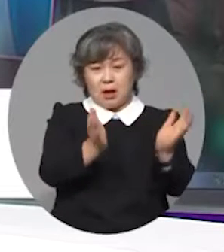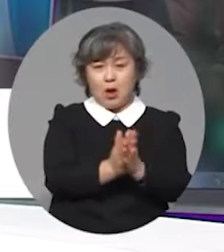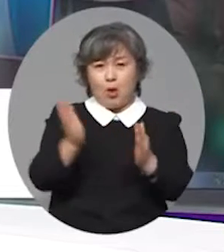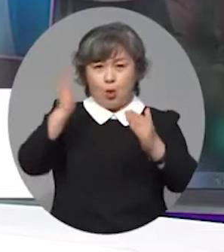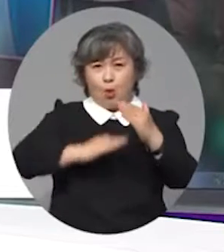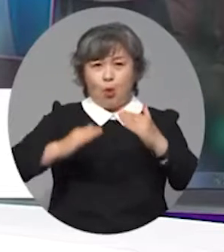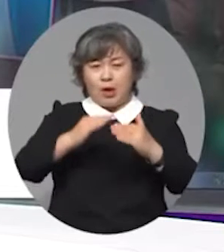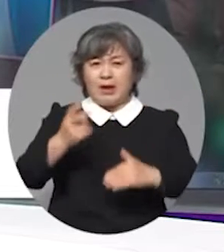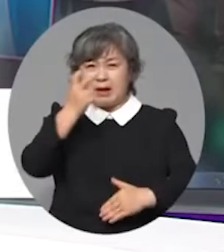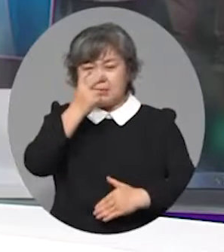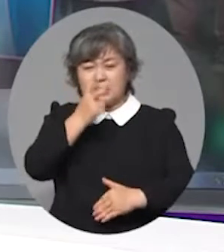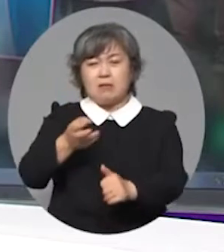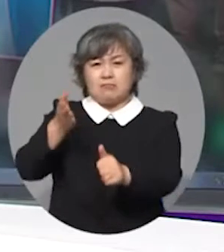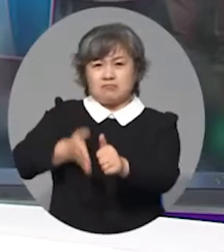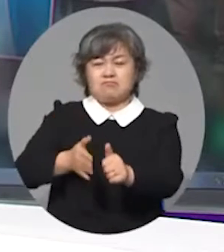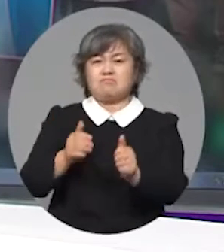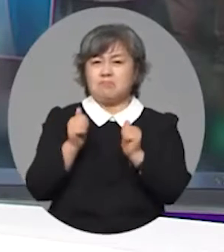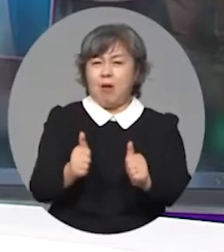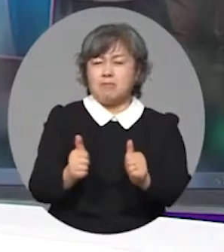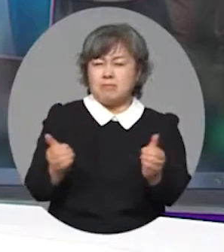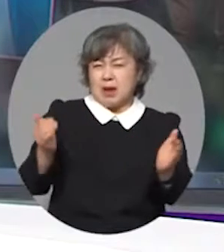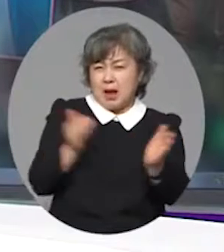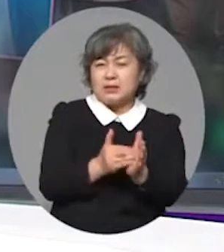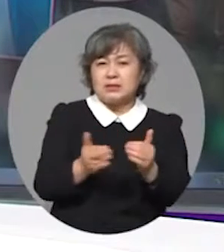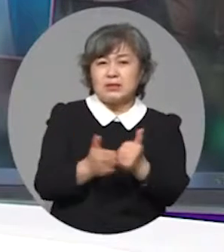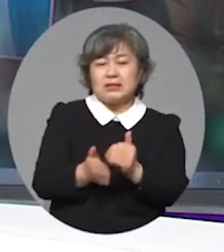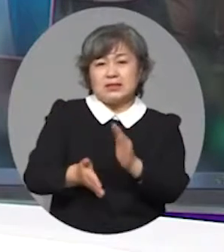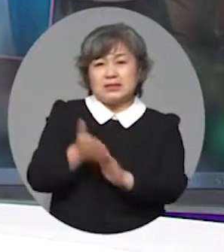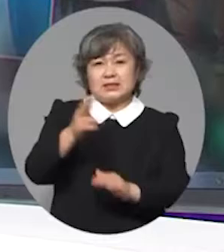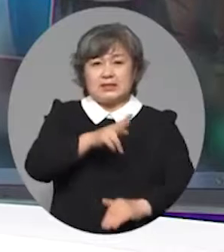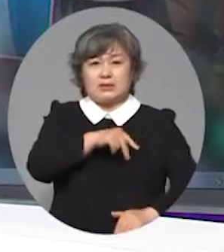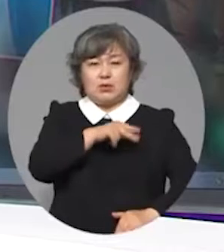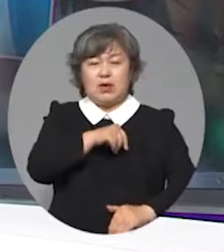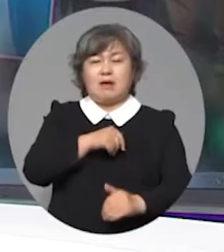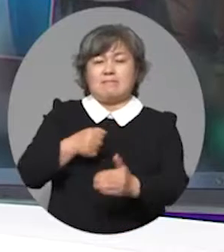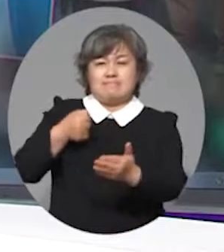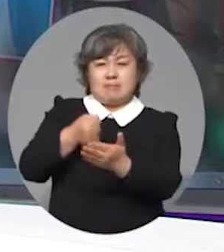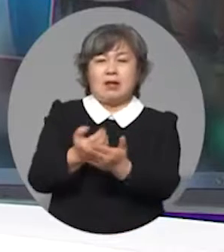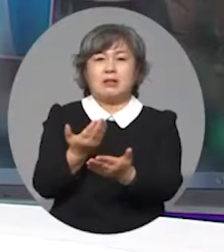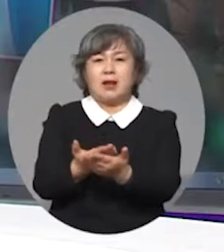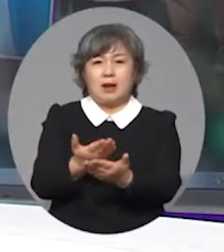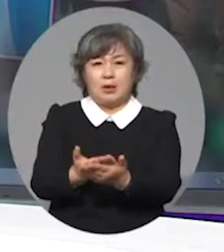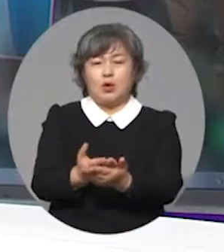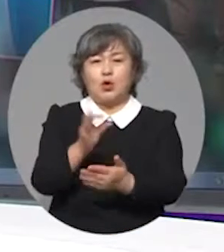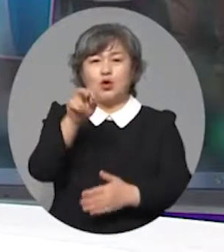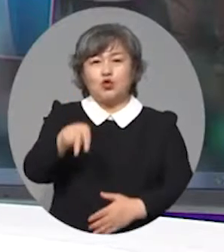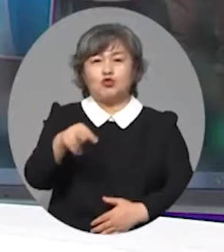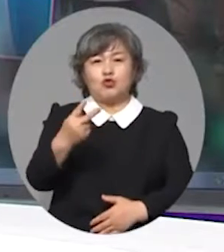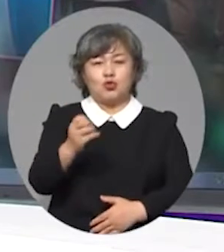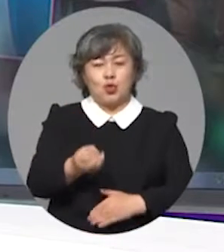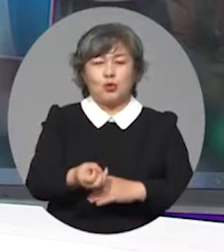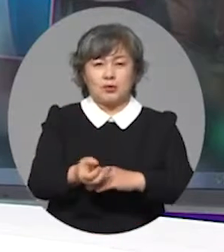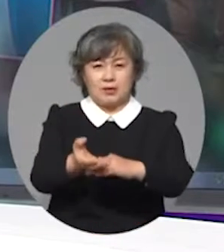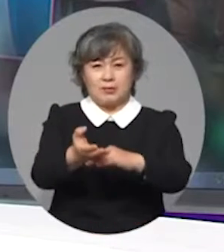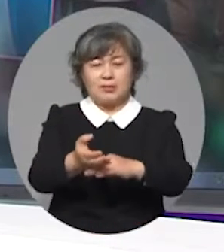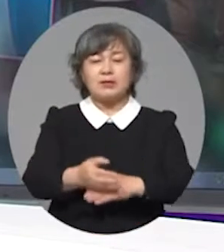공익감사 청구와 법적 대응까지 시사하며 시의회의 결단을 촉구했습니다. 이번 소식 유룡 기자가